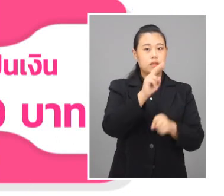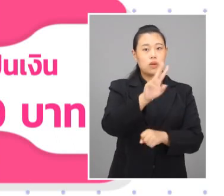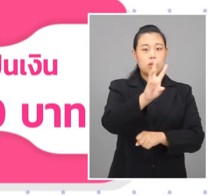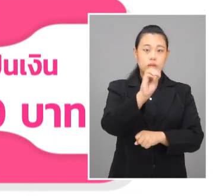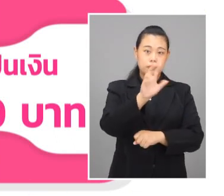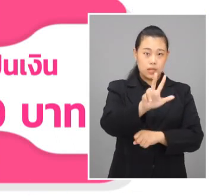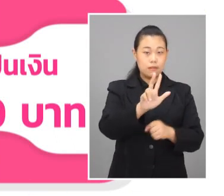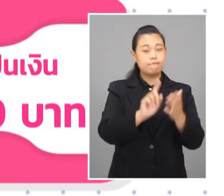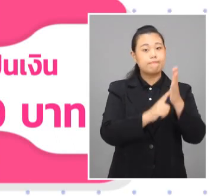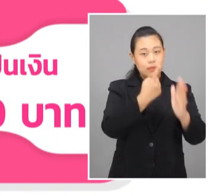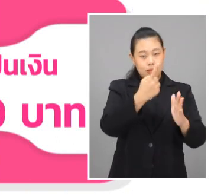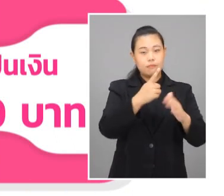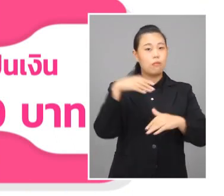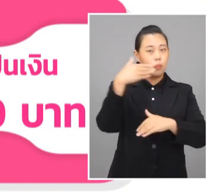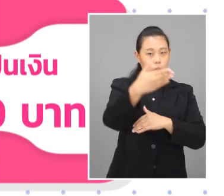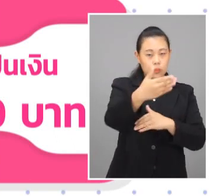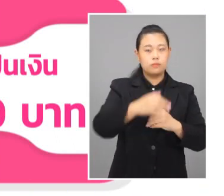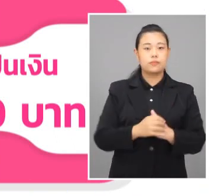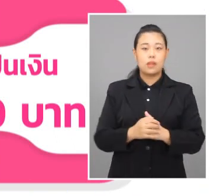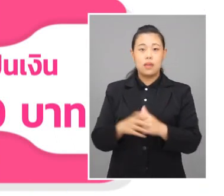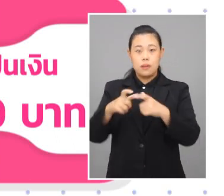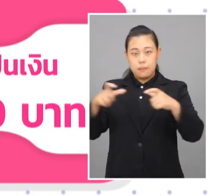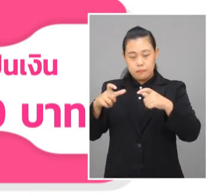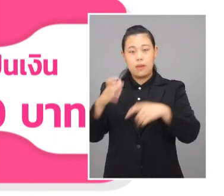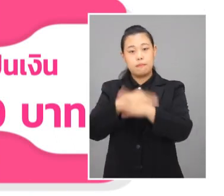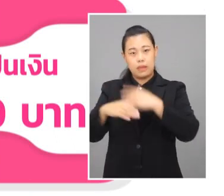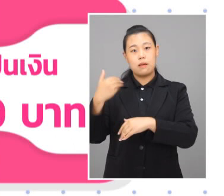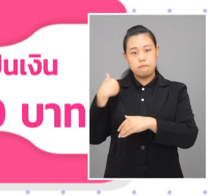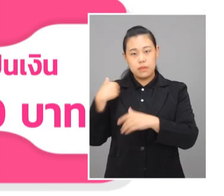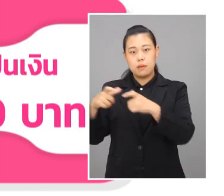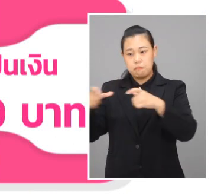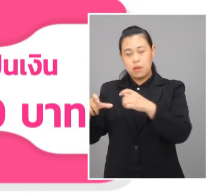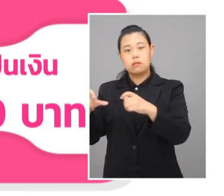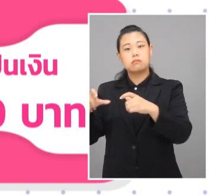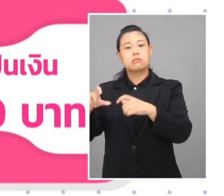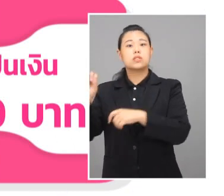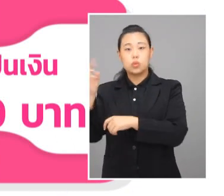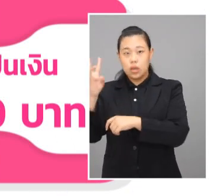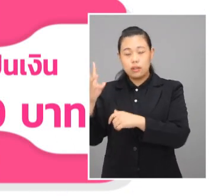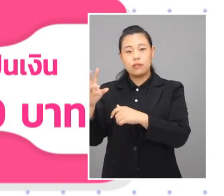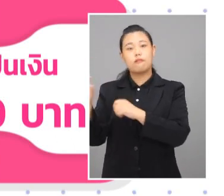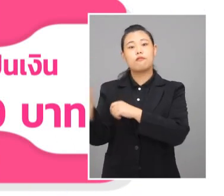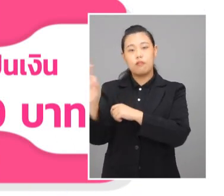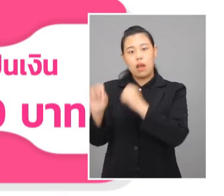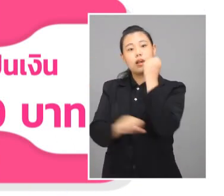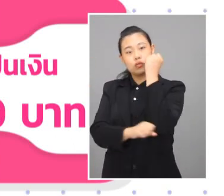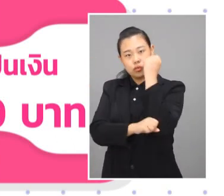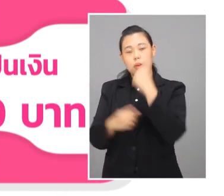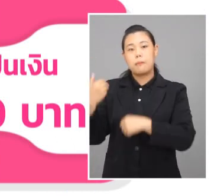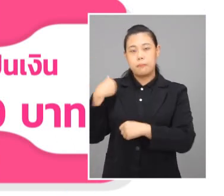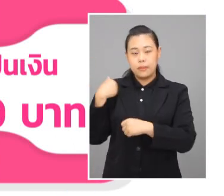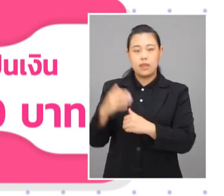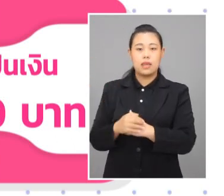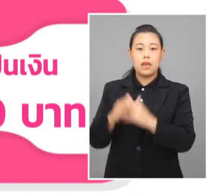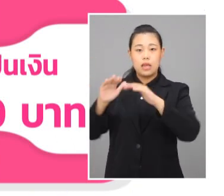ไปคนพิการที่มีบัตรประจำตัวคนพิการและมีบัตรสวัสดิการแห่งรัฐรวมถึงเด็กพิการทุกคนที่มีอายุต่ำกว่า18ปี